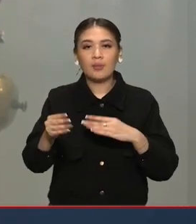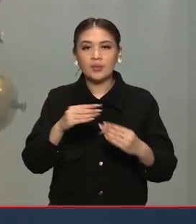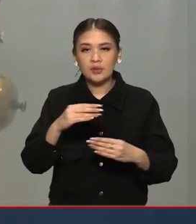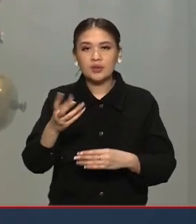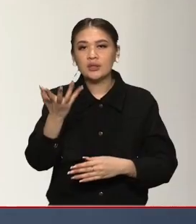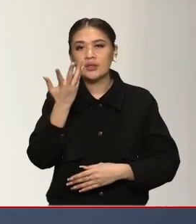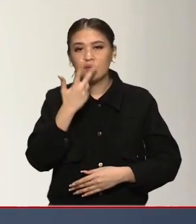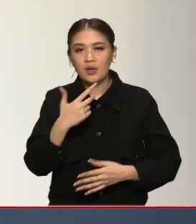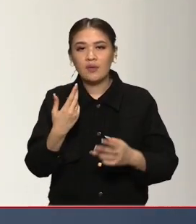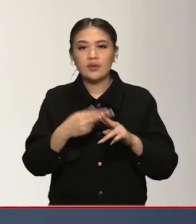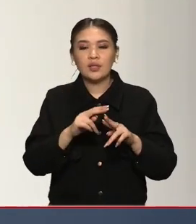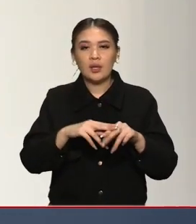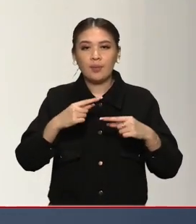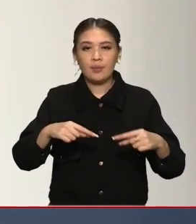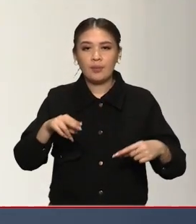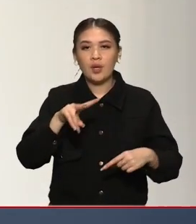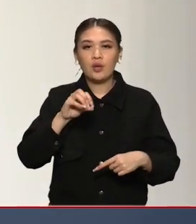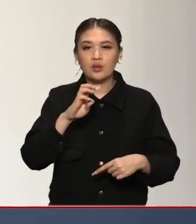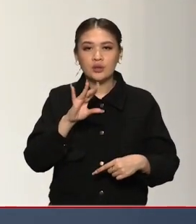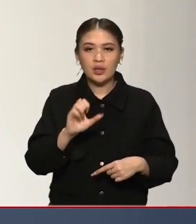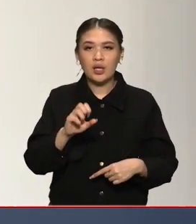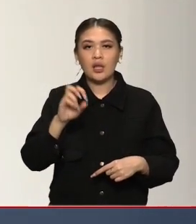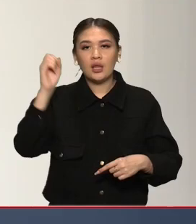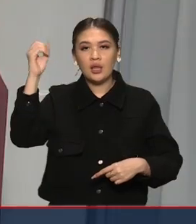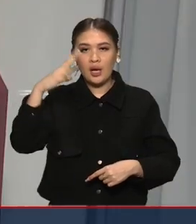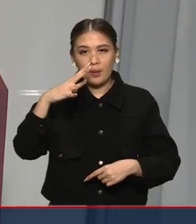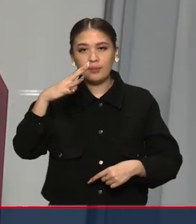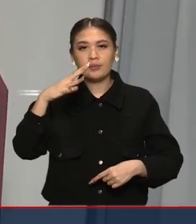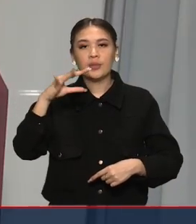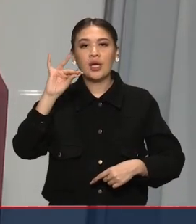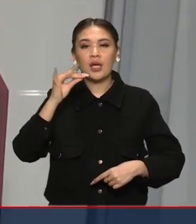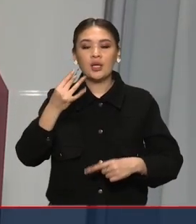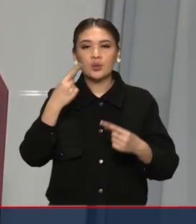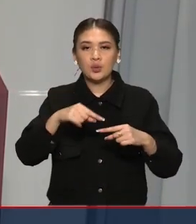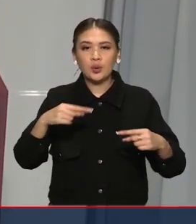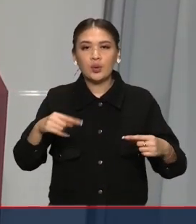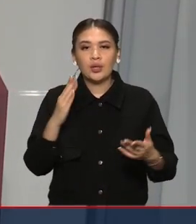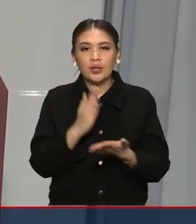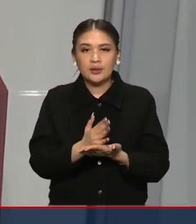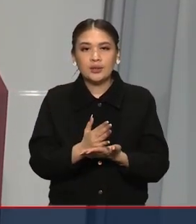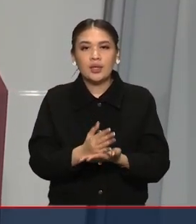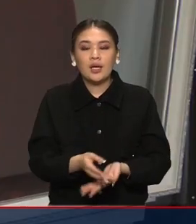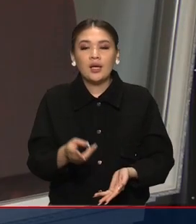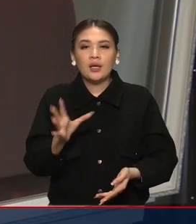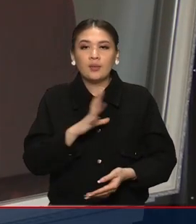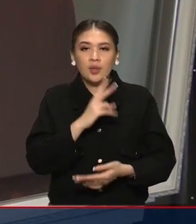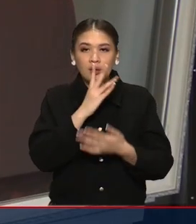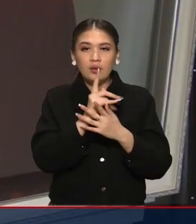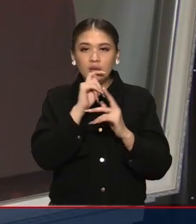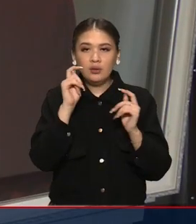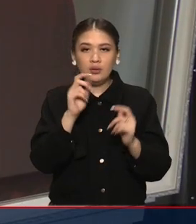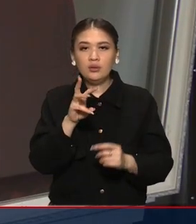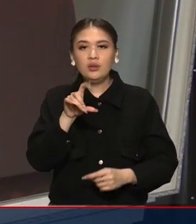проекционные и цифровые. Также представлены пленки, лампы, осветители и другие элементы. Часть экспонатов подарены